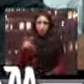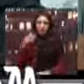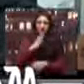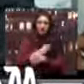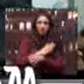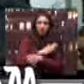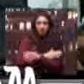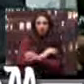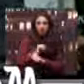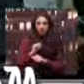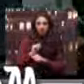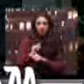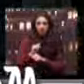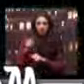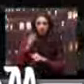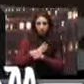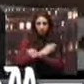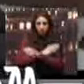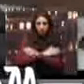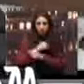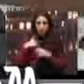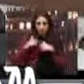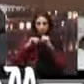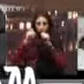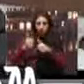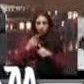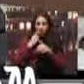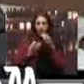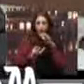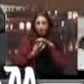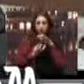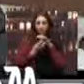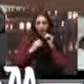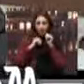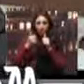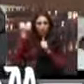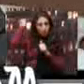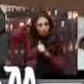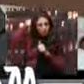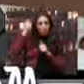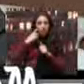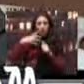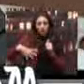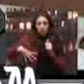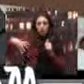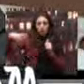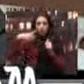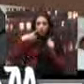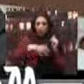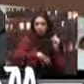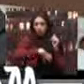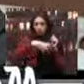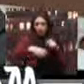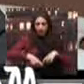تعبان بقالي فترة، فروحت جامعة أسيوط عملت الإشاعات، إشاعات